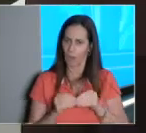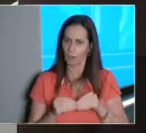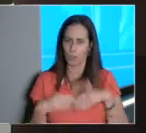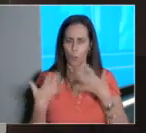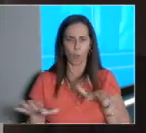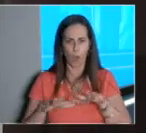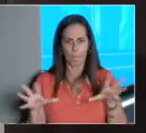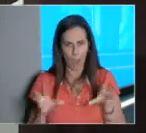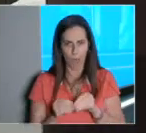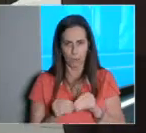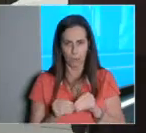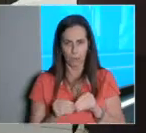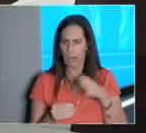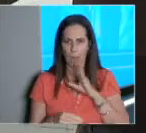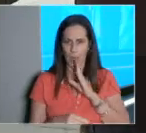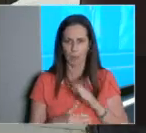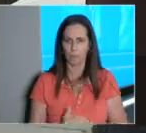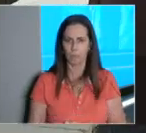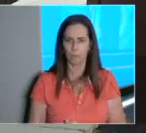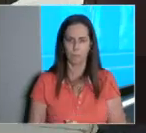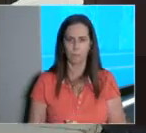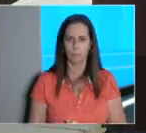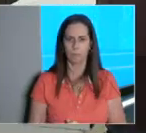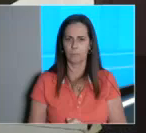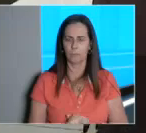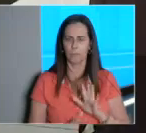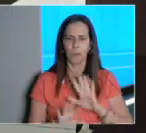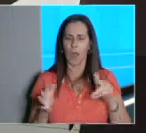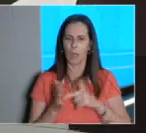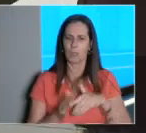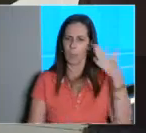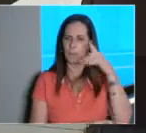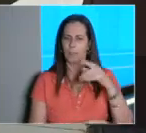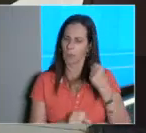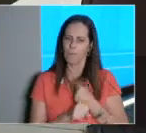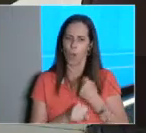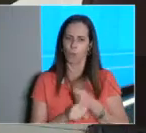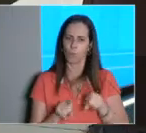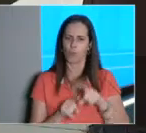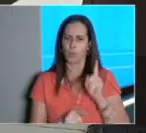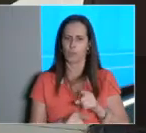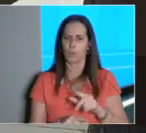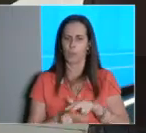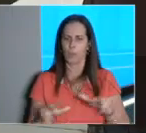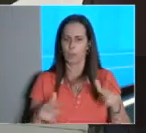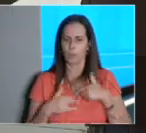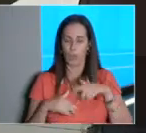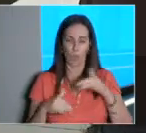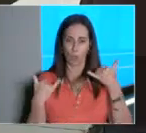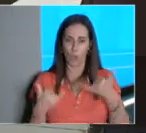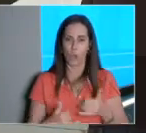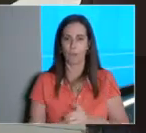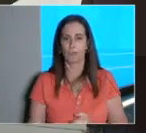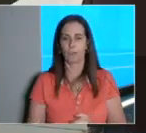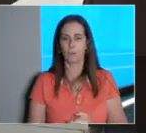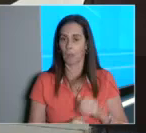לו קואליציה, ייתנו לנתניהו כוח, אין לך בעיה עם זה. כן, כן, רק שהמדינה הזאת תתפקד במצב שאנחנו היום. כמה